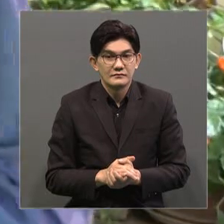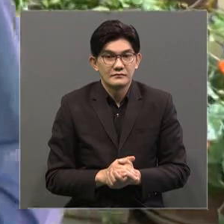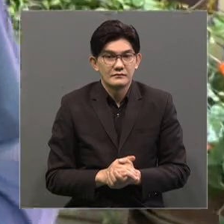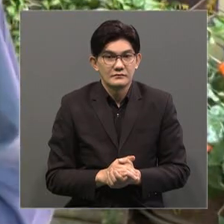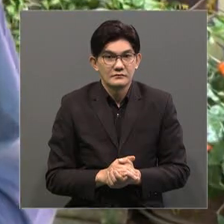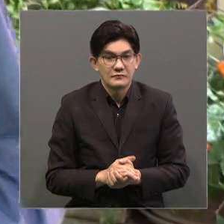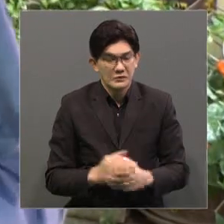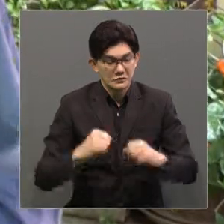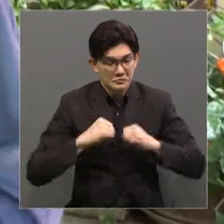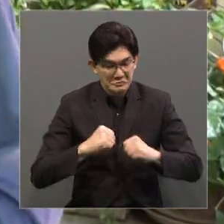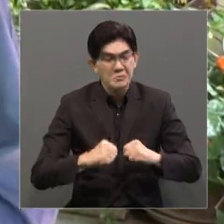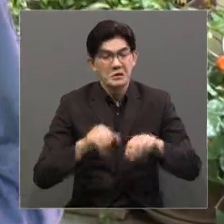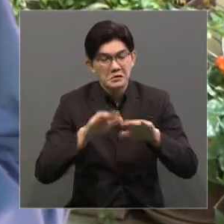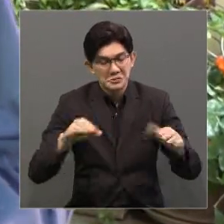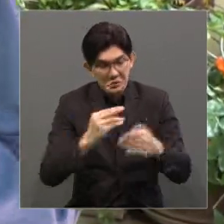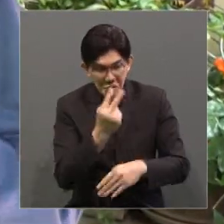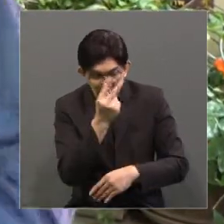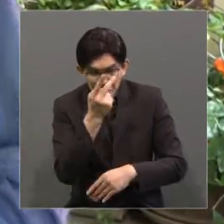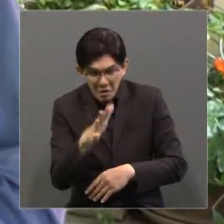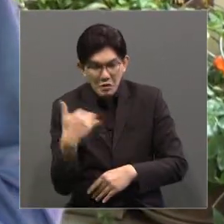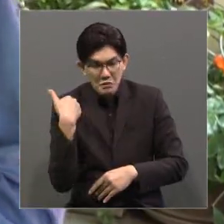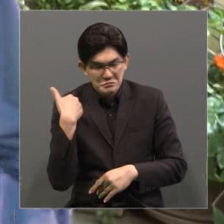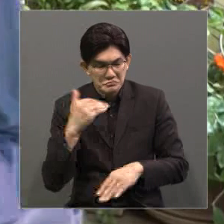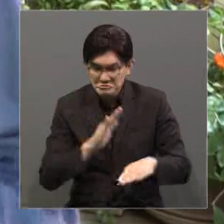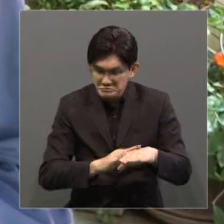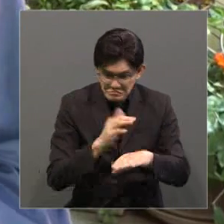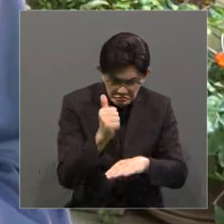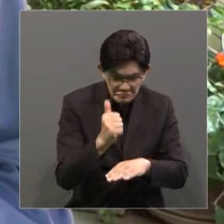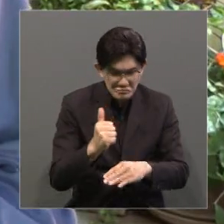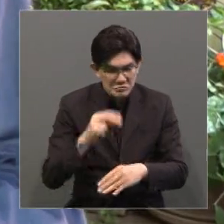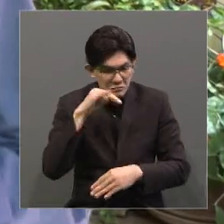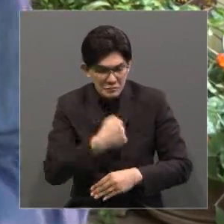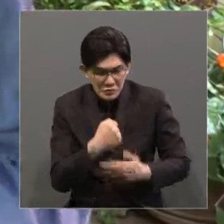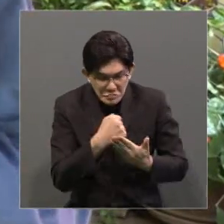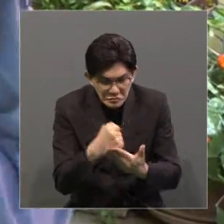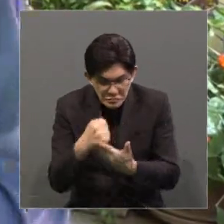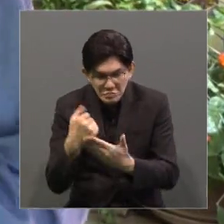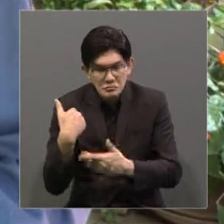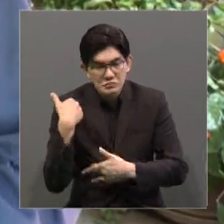ได้เห็นความสามารถของน้องๆแล้วนะครับต้องบอกว่าน้องๆมีทั้งฝีมือแล้วก็มีจิตสาธารณะครับซึ่ง